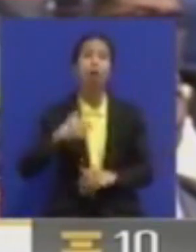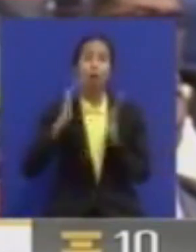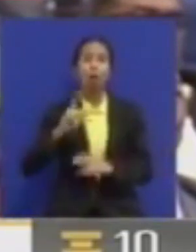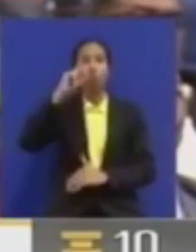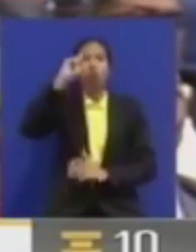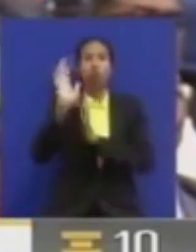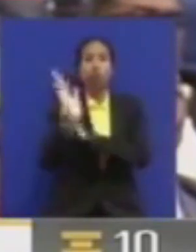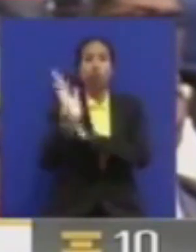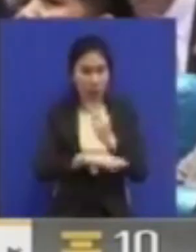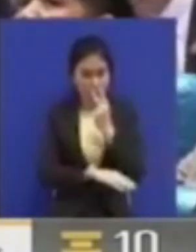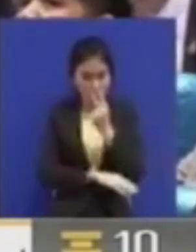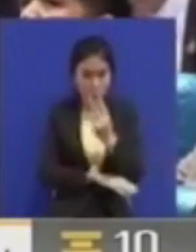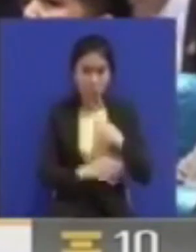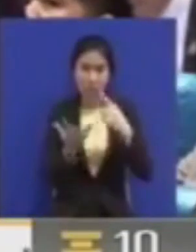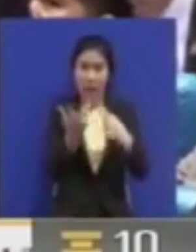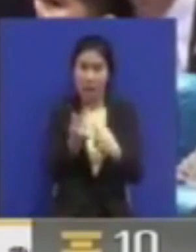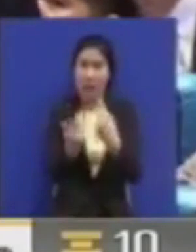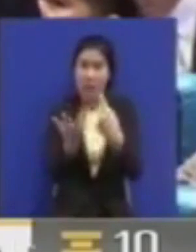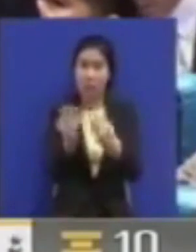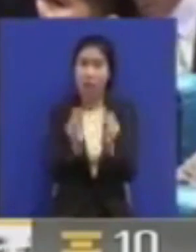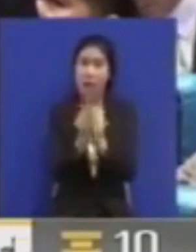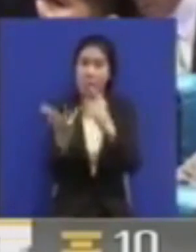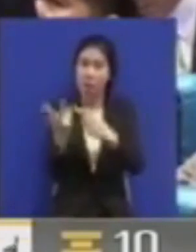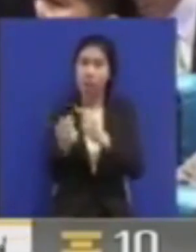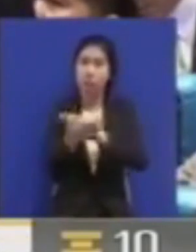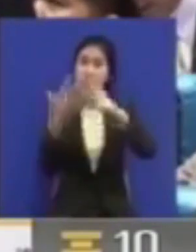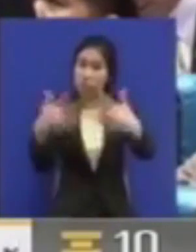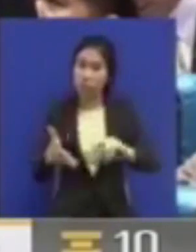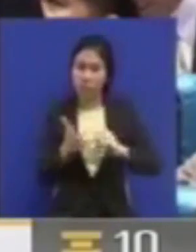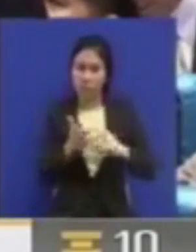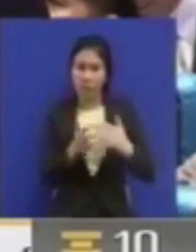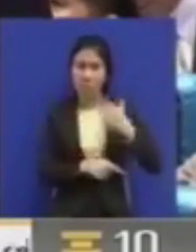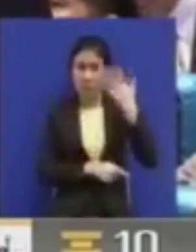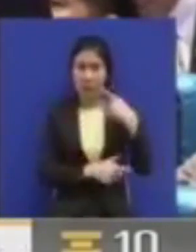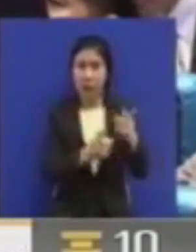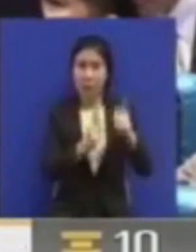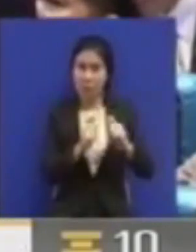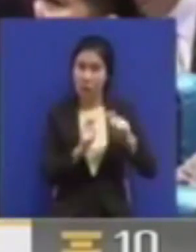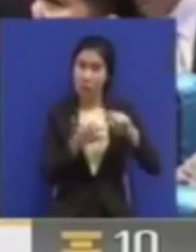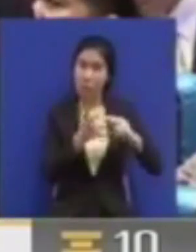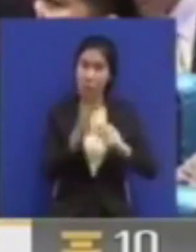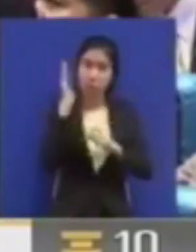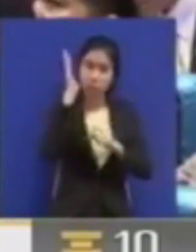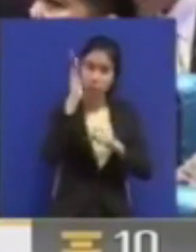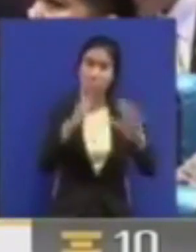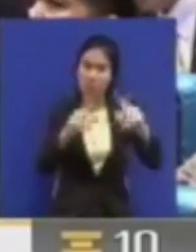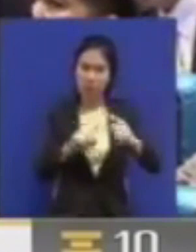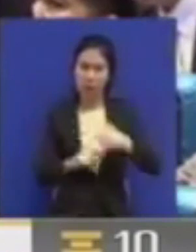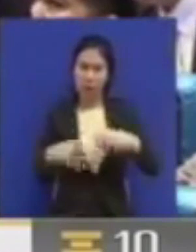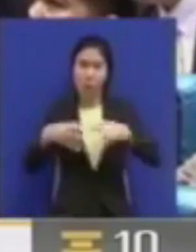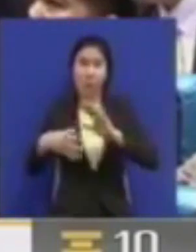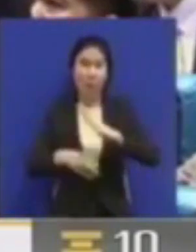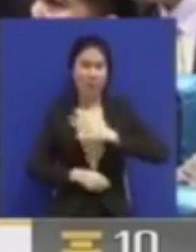เป็นเชิงสัญลักษณ์เพราะว่าแคร์ความรู้สึกของประชาชนที่รอการก้าวเดินของประชาธิปไตยและรัฐบาลที่มาจากการเลือกตั้งเพราะฉะนั้นหากจะเลื่อนประชุมส